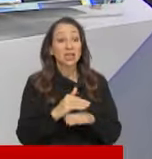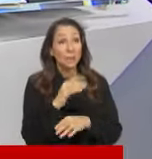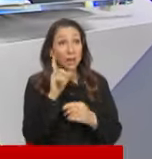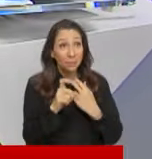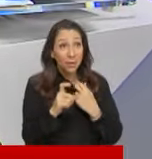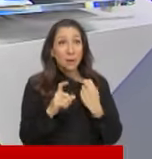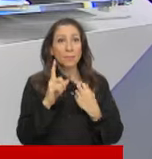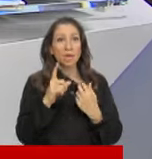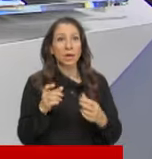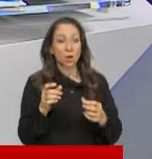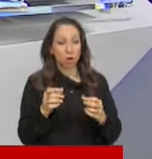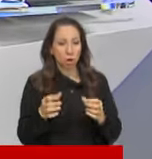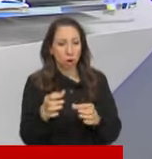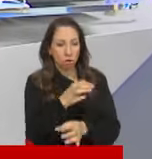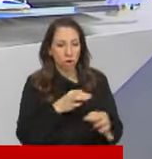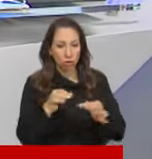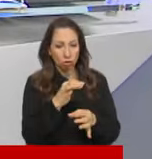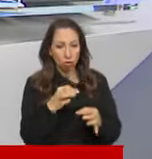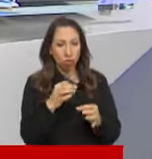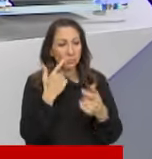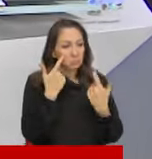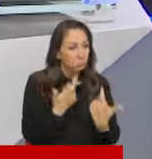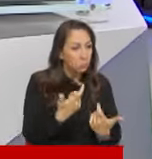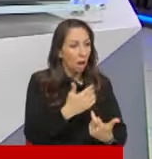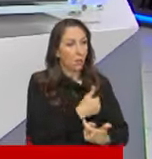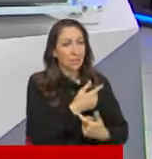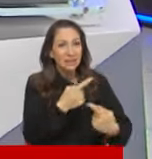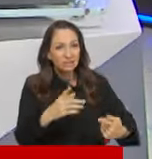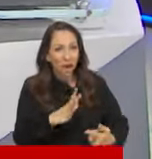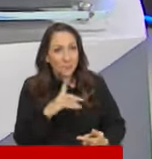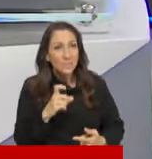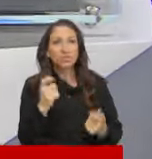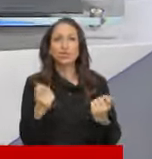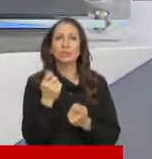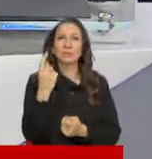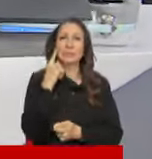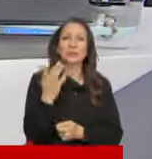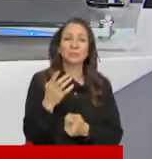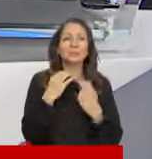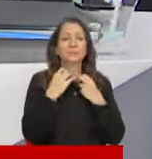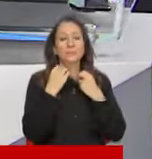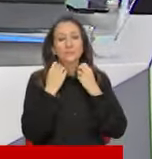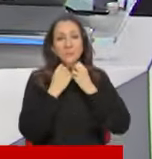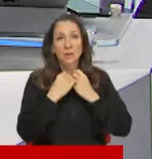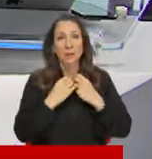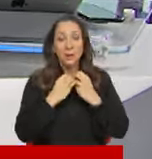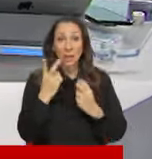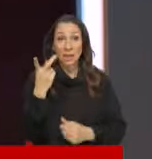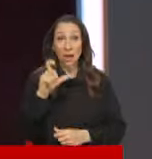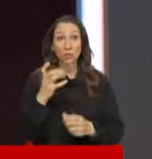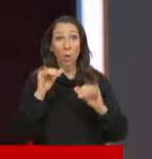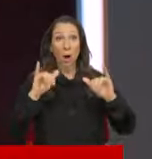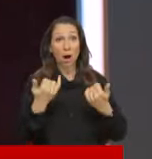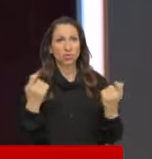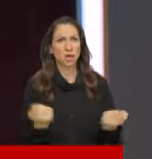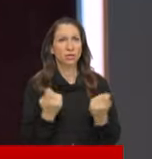mı bir koordinasyon problemi var mı müşahit eksikliği var mı avukat eksikliği var mı çalışmalarınızı bir dinleyebilir miyiz 2 aydır çok yoğun tempoyla